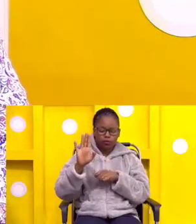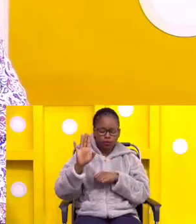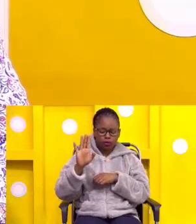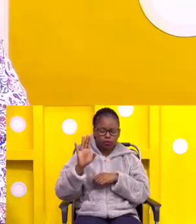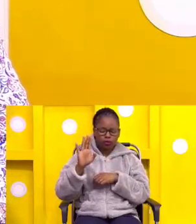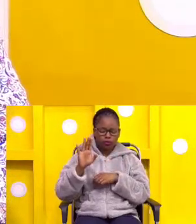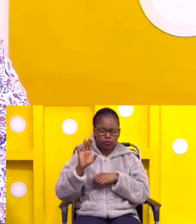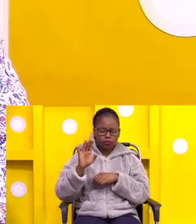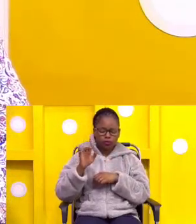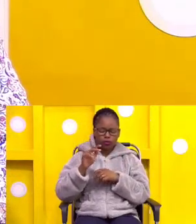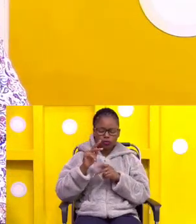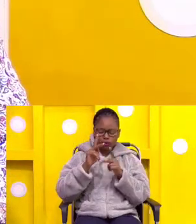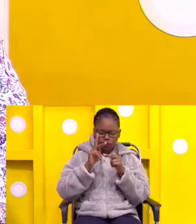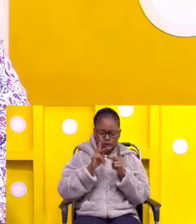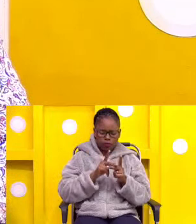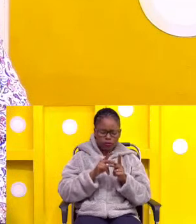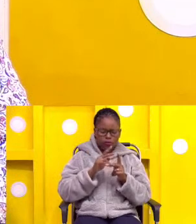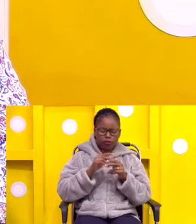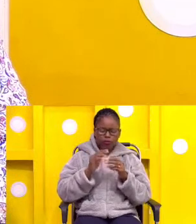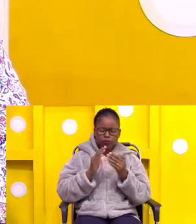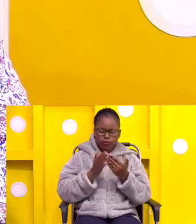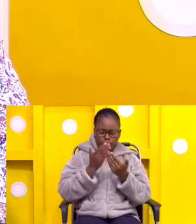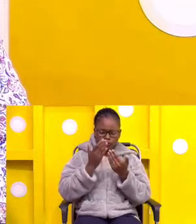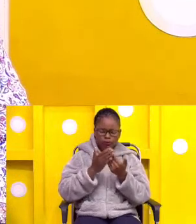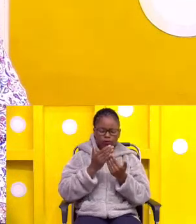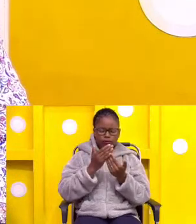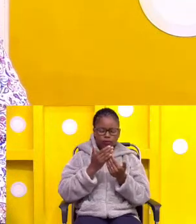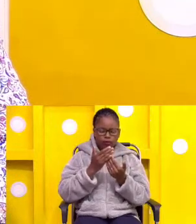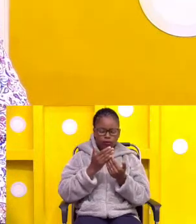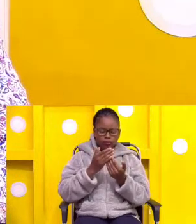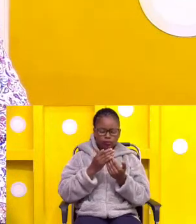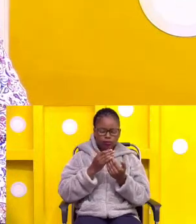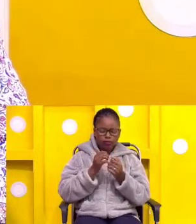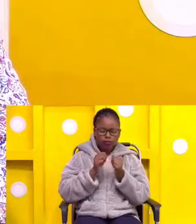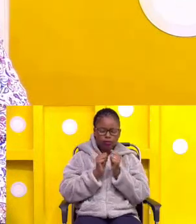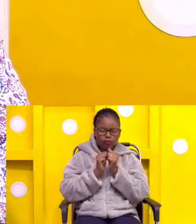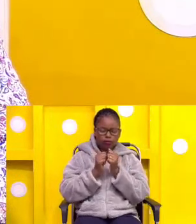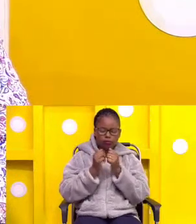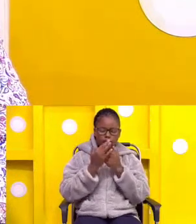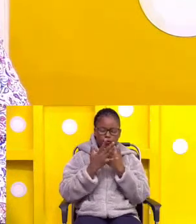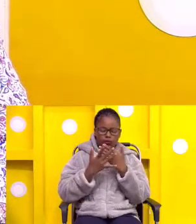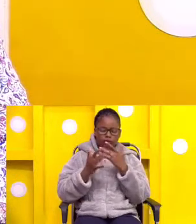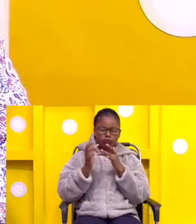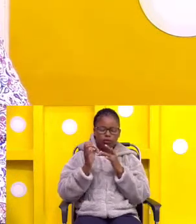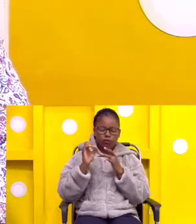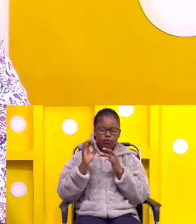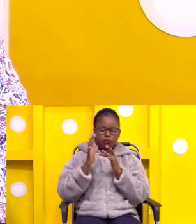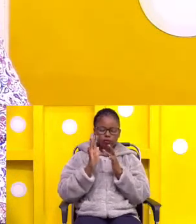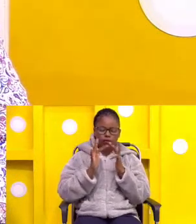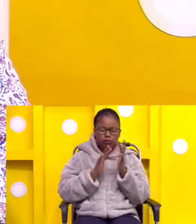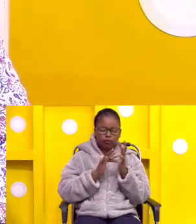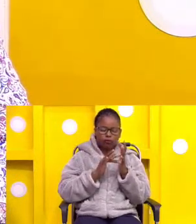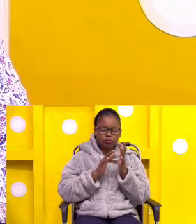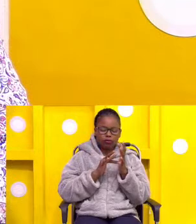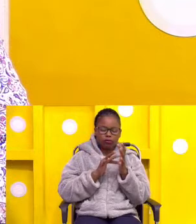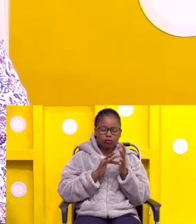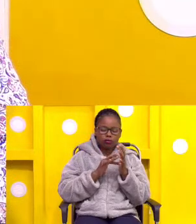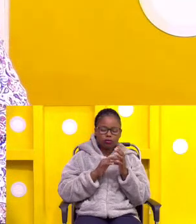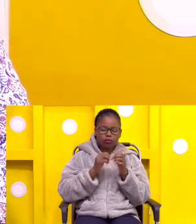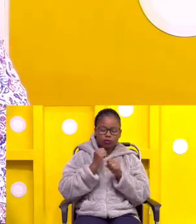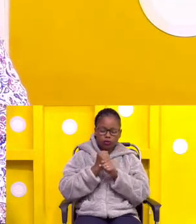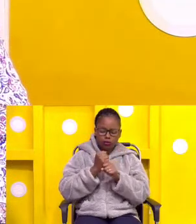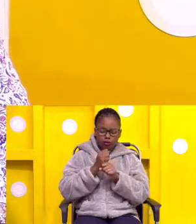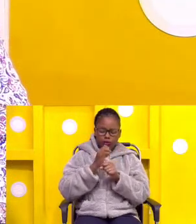Ugitire, umenyerere na uriithie. Na thakame riria itikire mutharaba iguru. Ruta wira uyu ari we